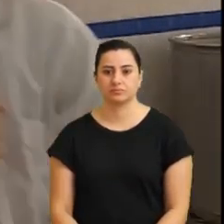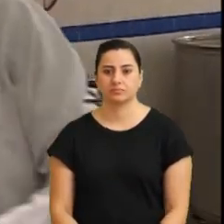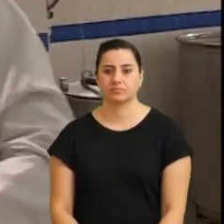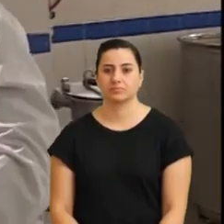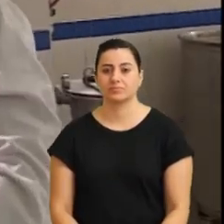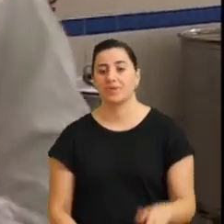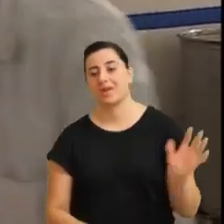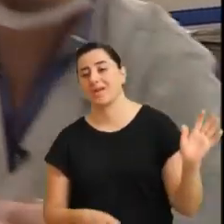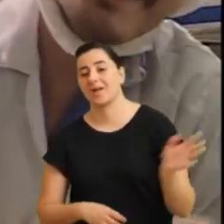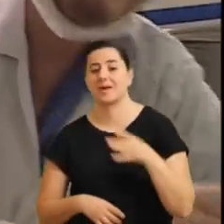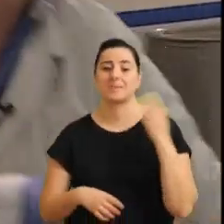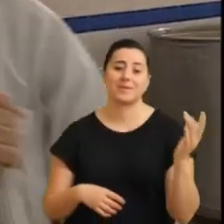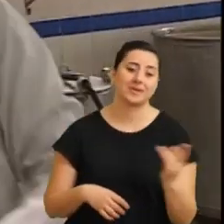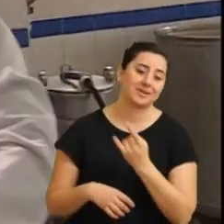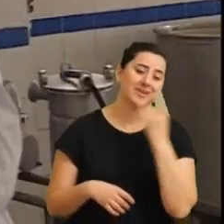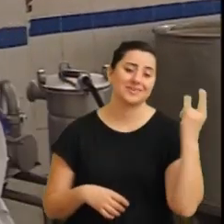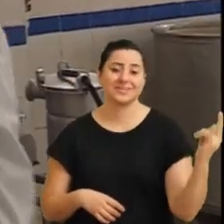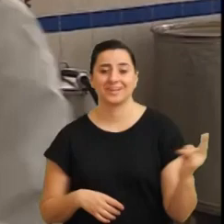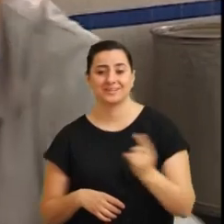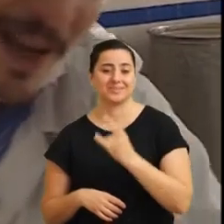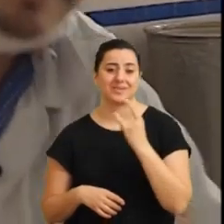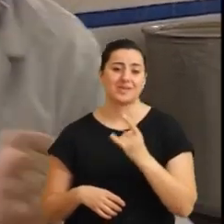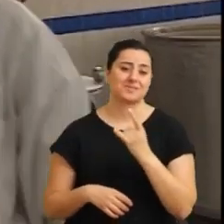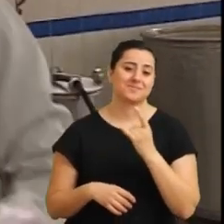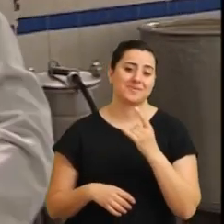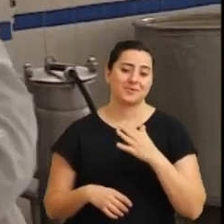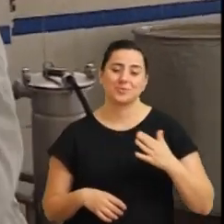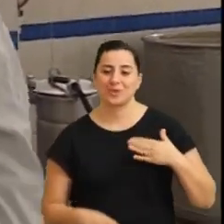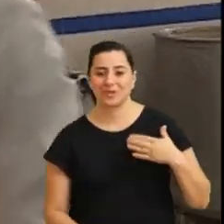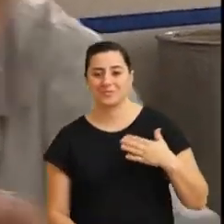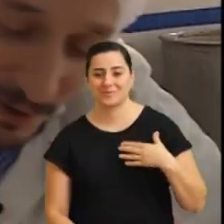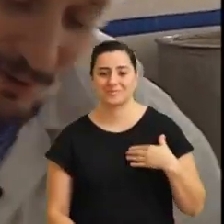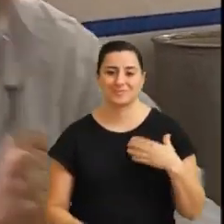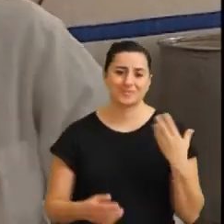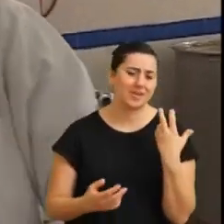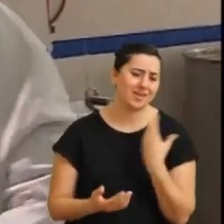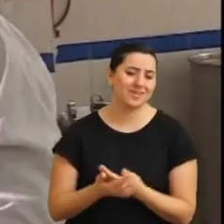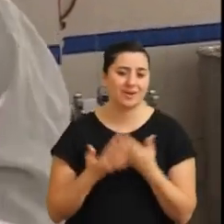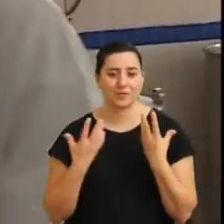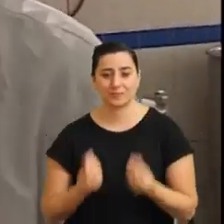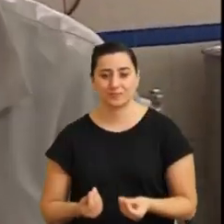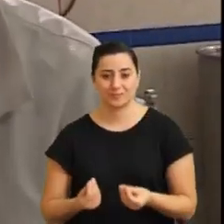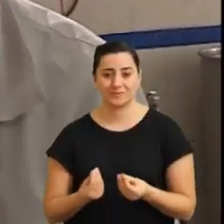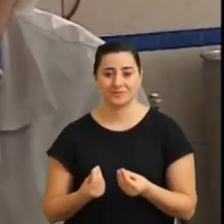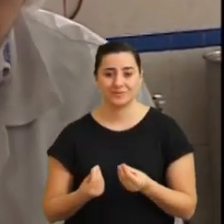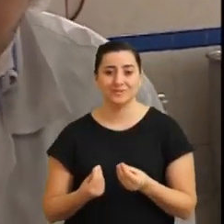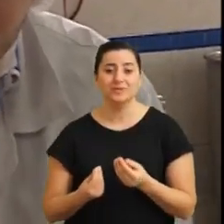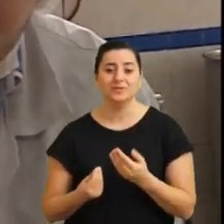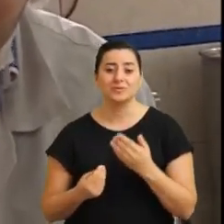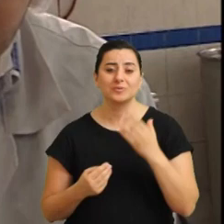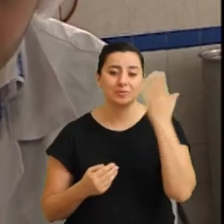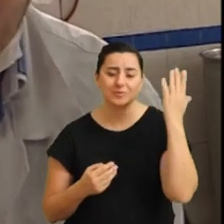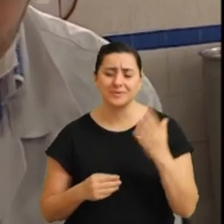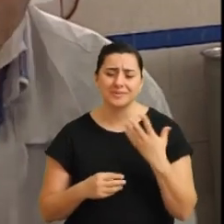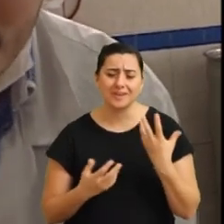Tamam. Aman da geze geze de yüreğime dert oldu. Kurban dert